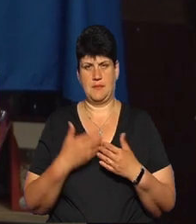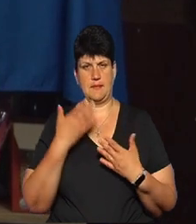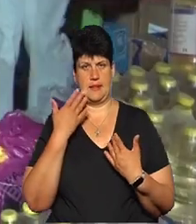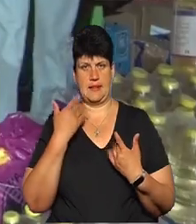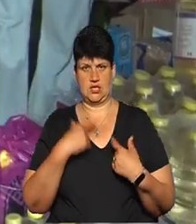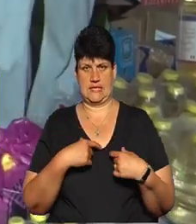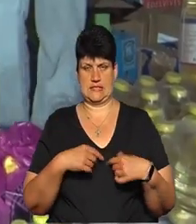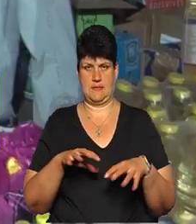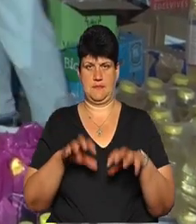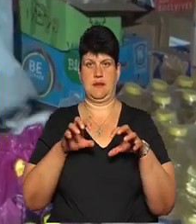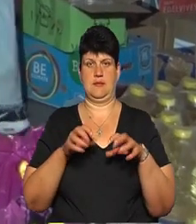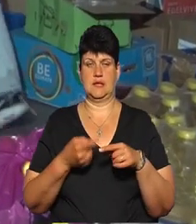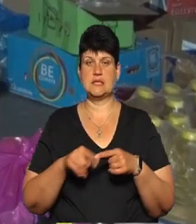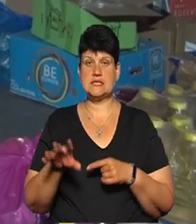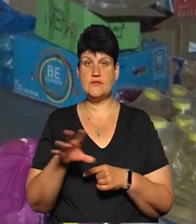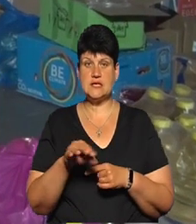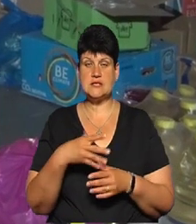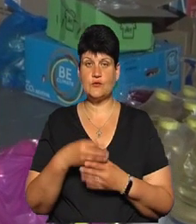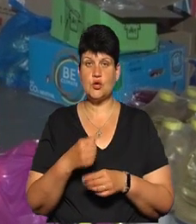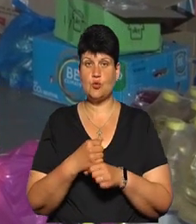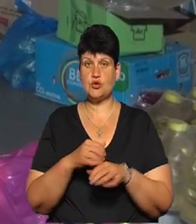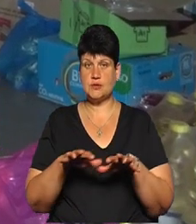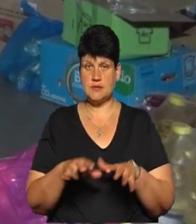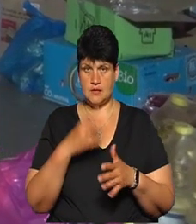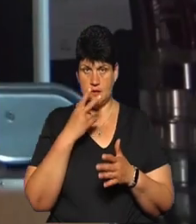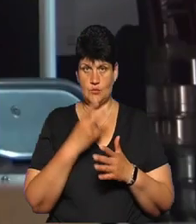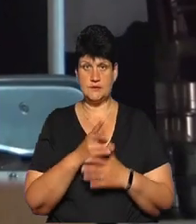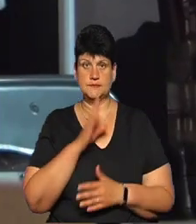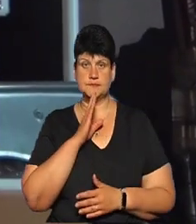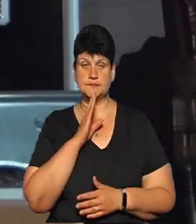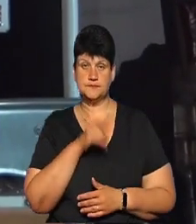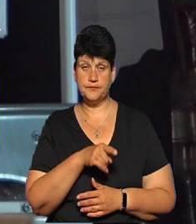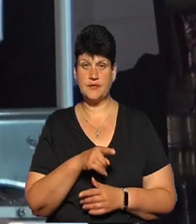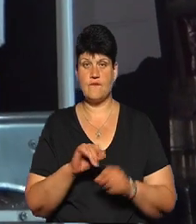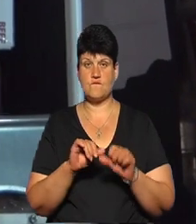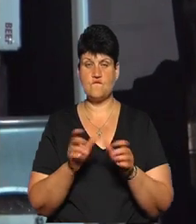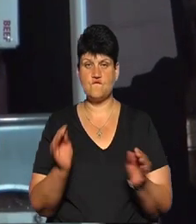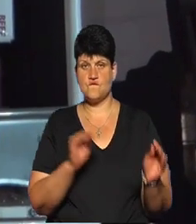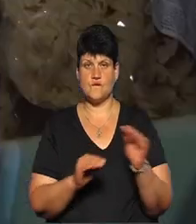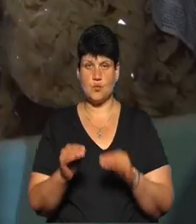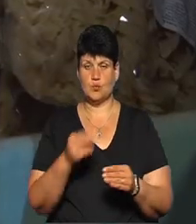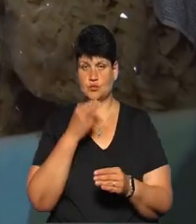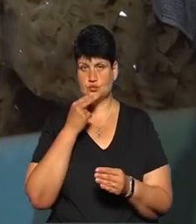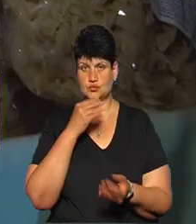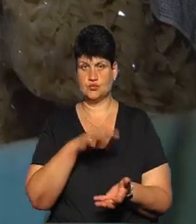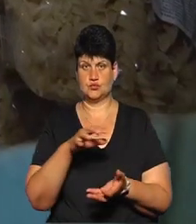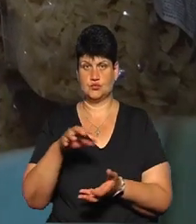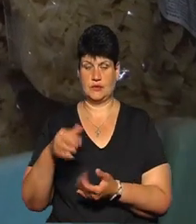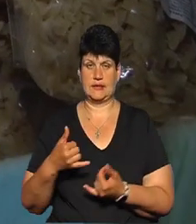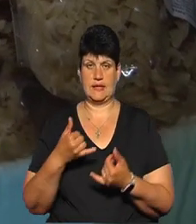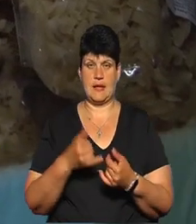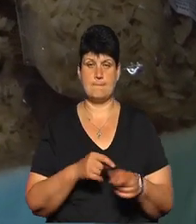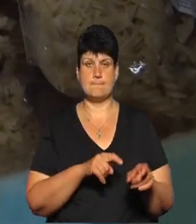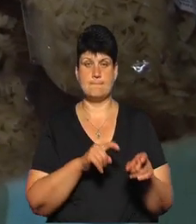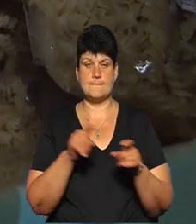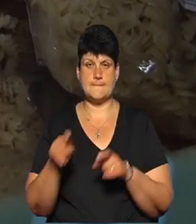себе сприймати. Своє робоче місце показує Мішель Кардинал. Дівчина формує продуктові набори для переселенців. Зараз в